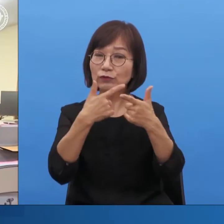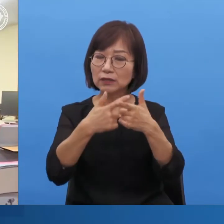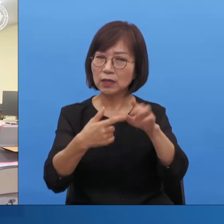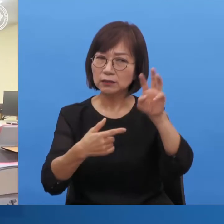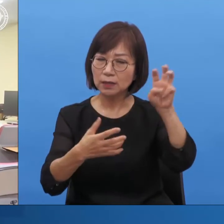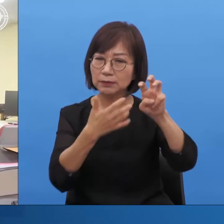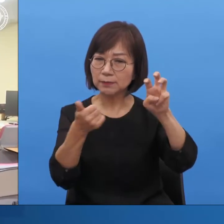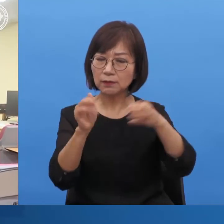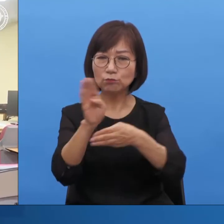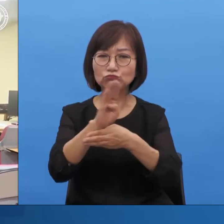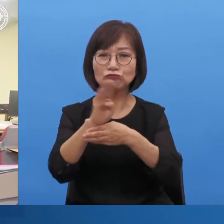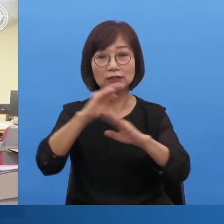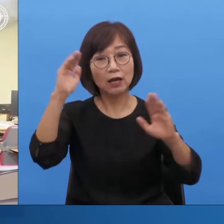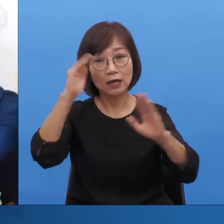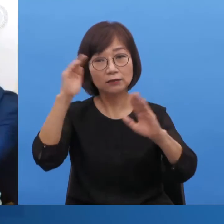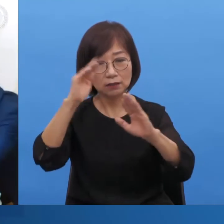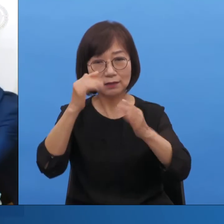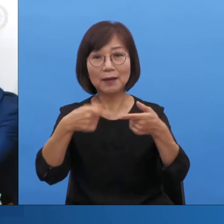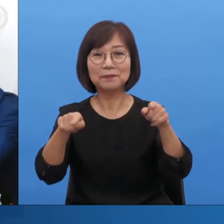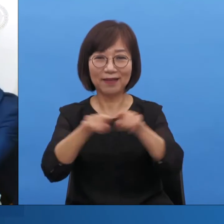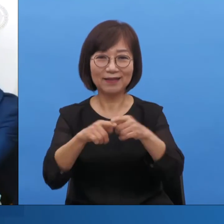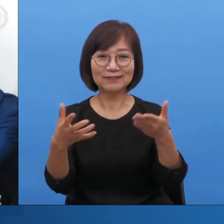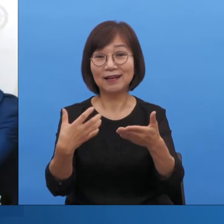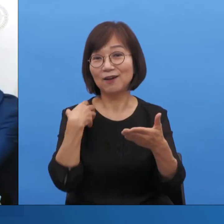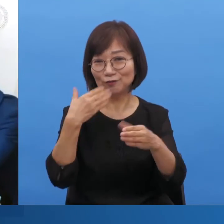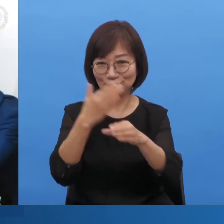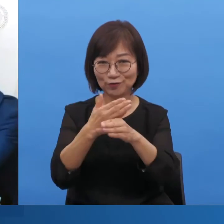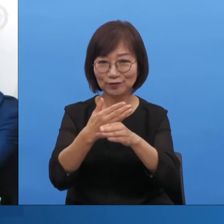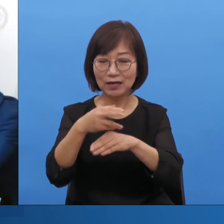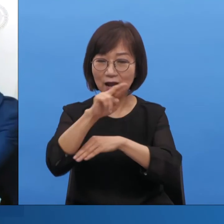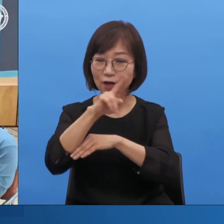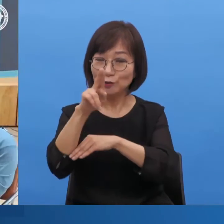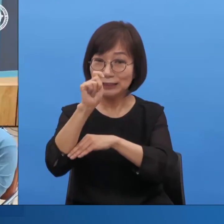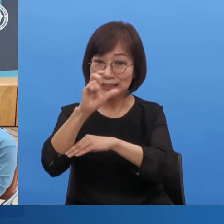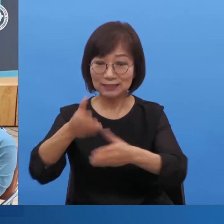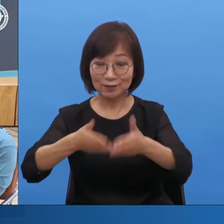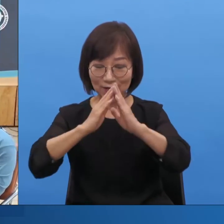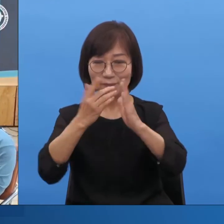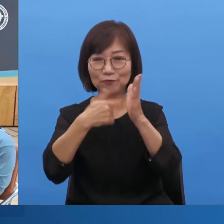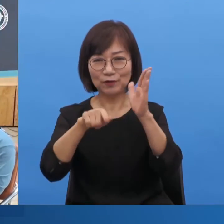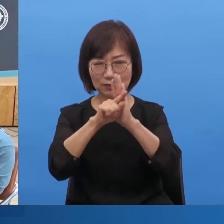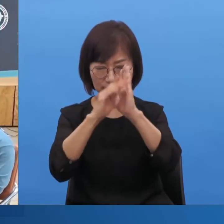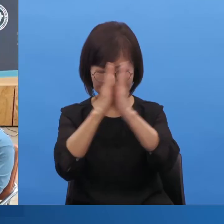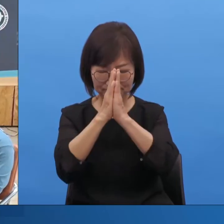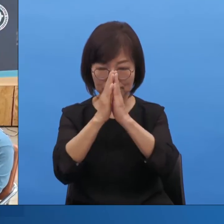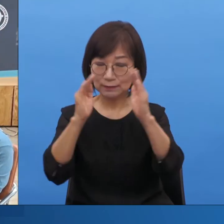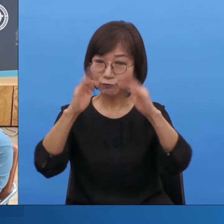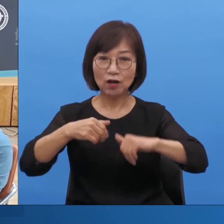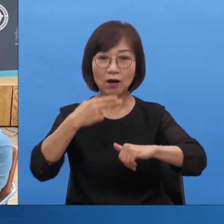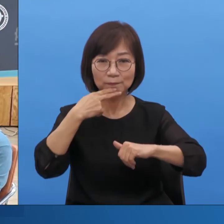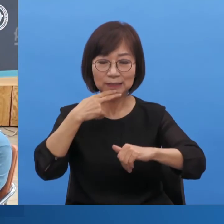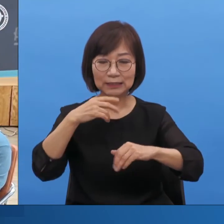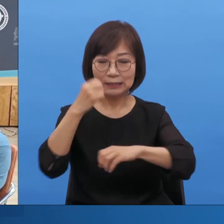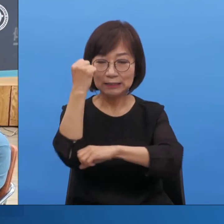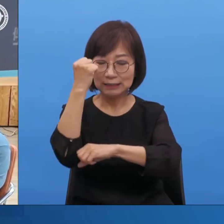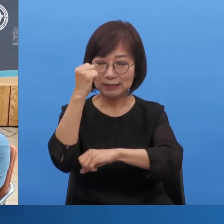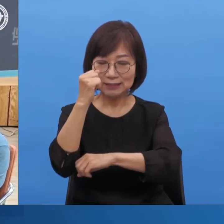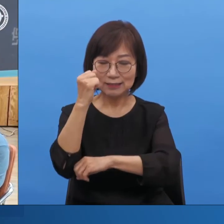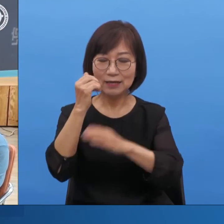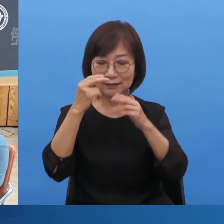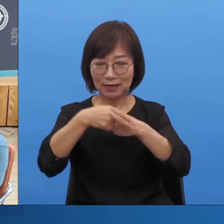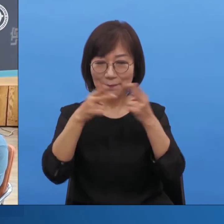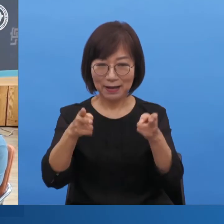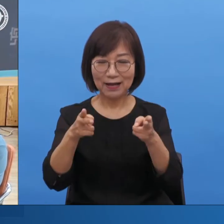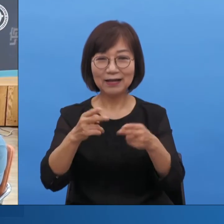30명의 부룬디 학생들을 사역하고 있으며 부룬디 RUTC 대학 설립을 추진하며 무너지지 않는 5기초 시스템과 랩넌트 운동이 일어나기를